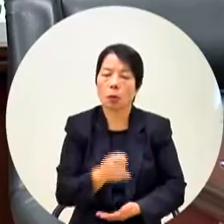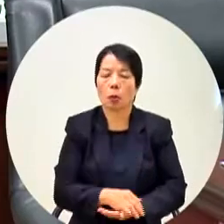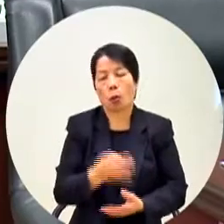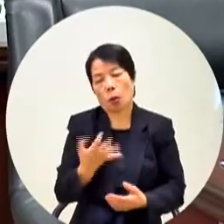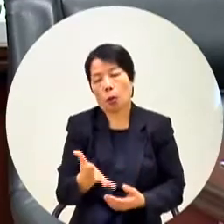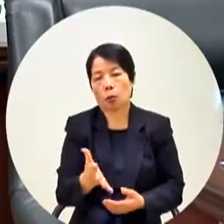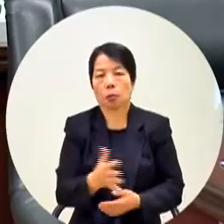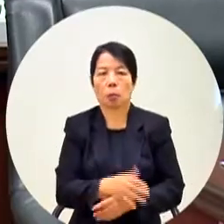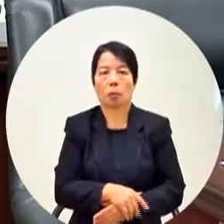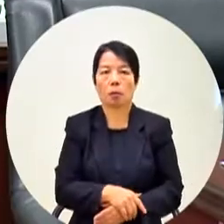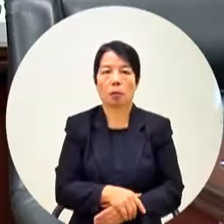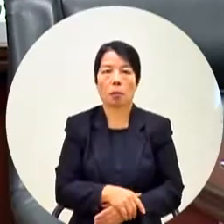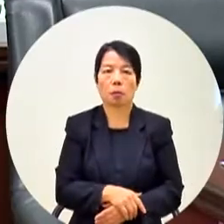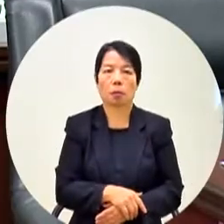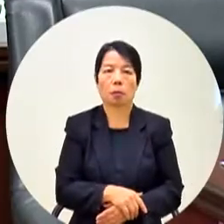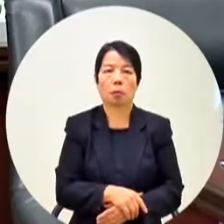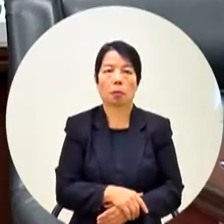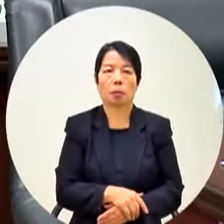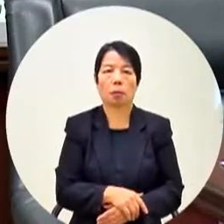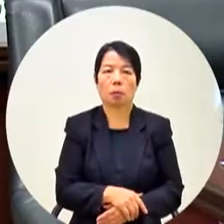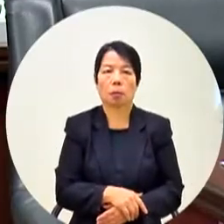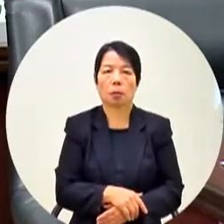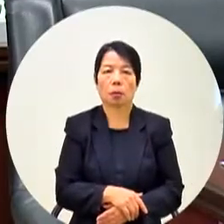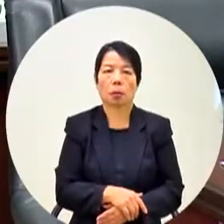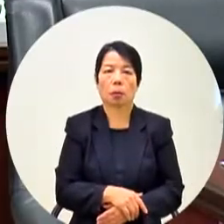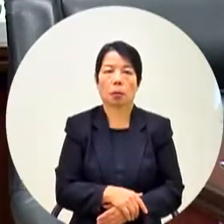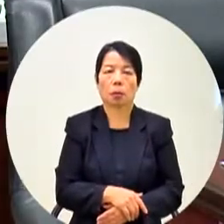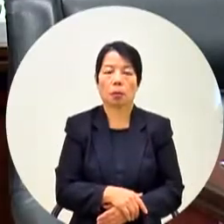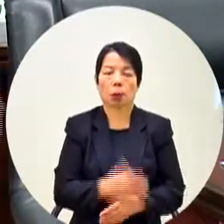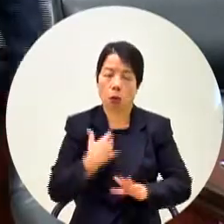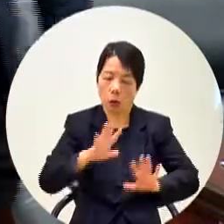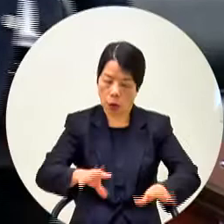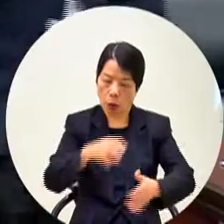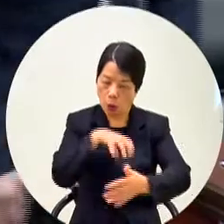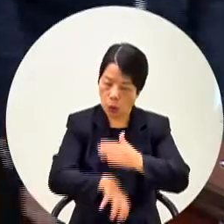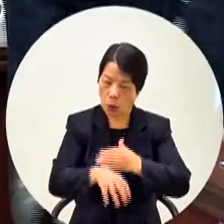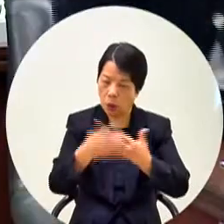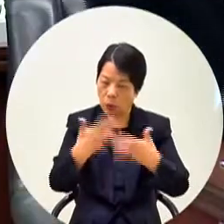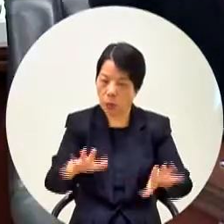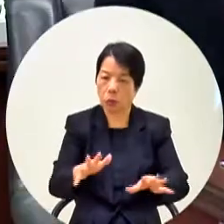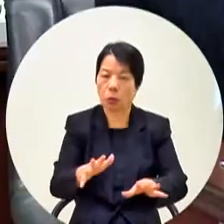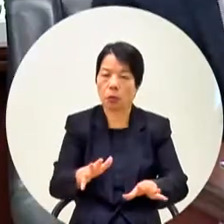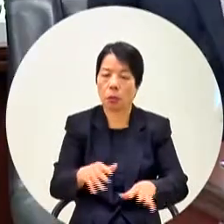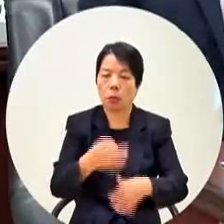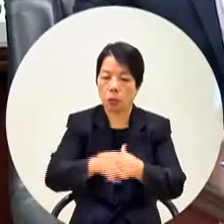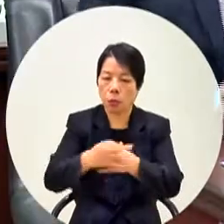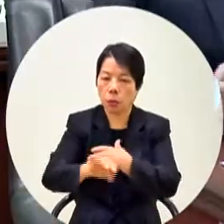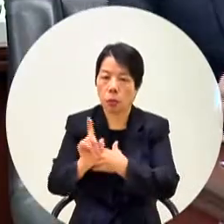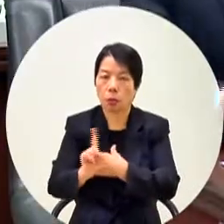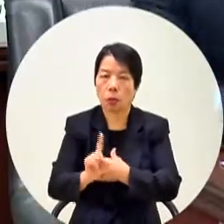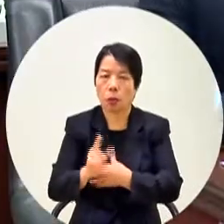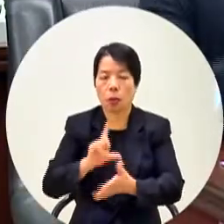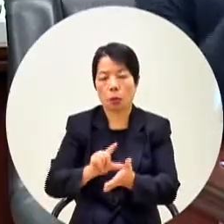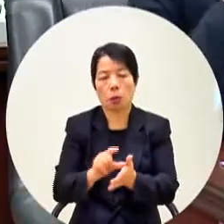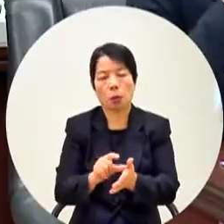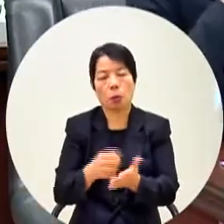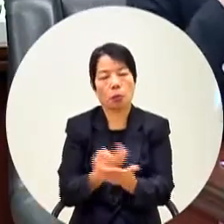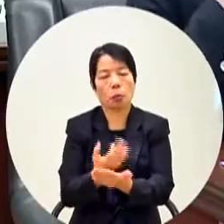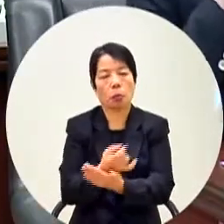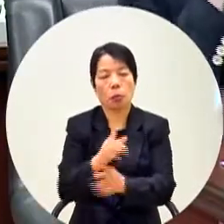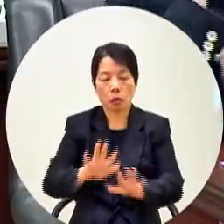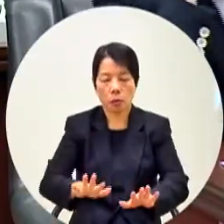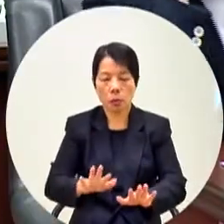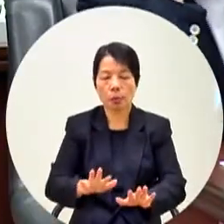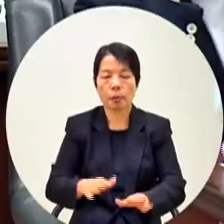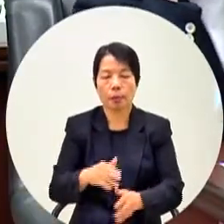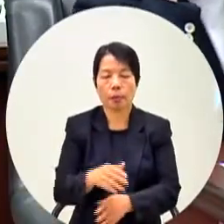所以贵的，我搁甲你讲，即内面搁有足侪弊端的啦。哦，我时间无够，我无爱踮遮讲。即卖